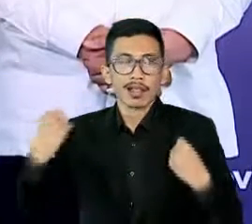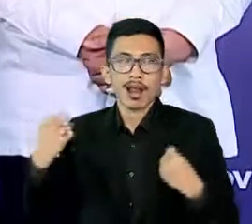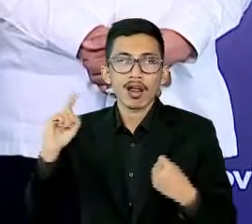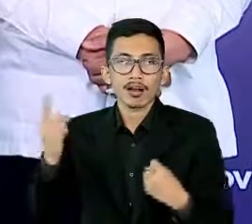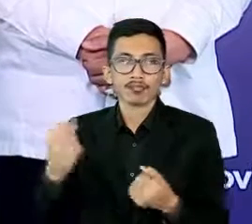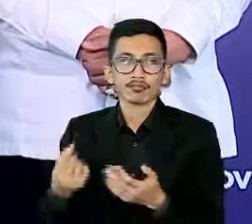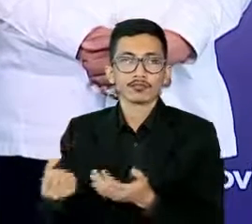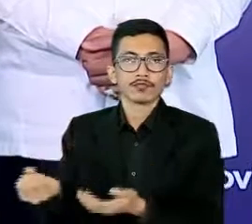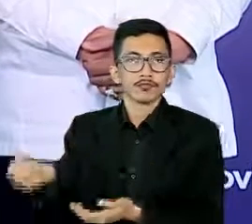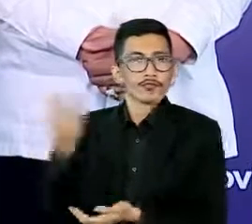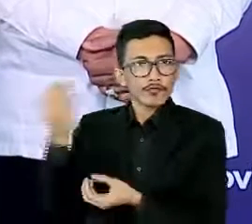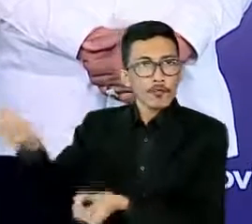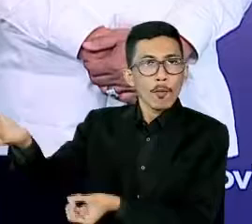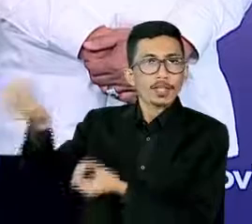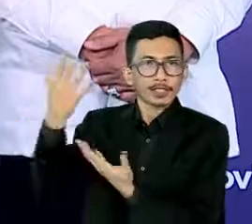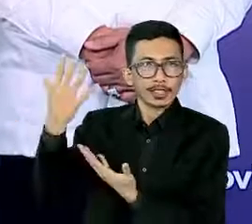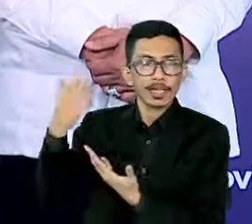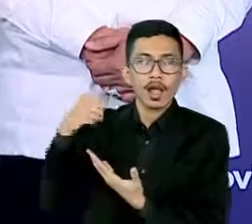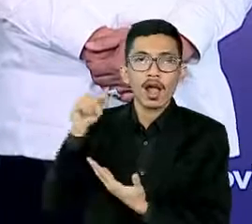di kemudian